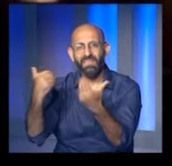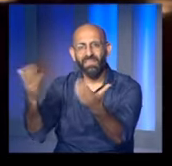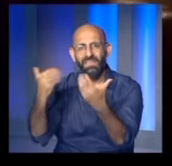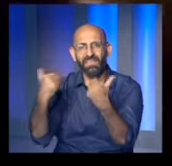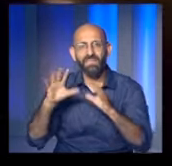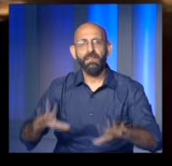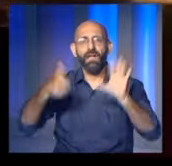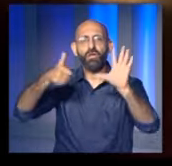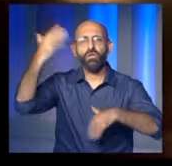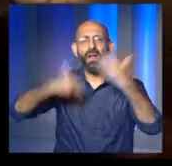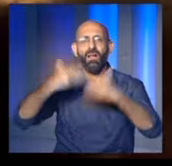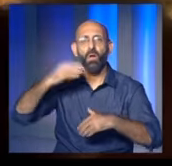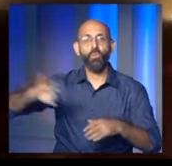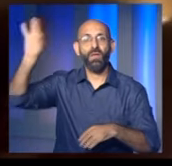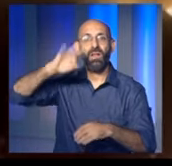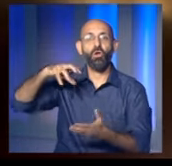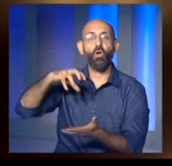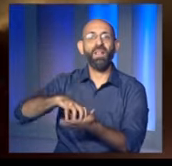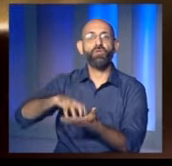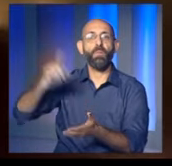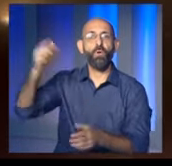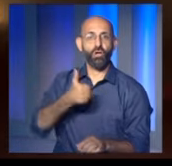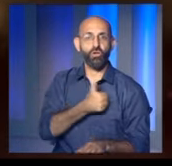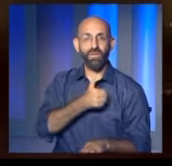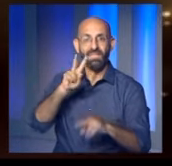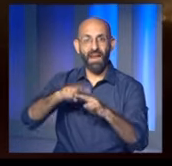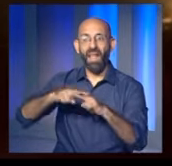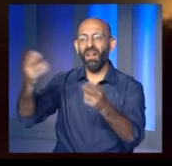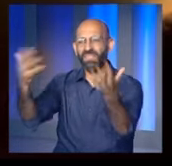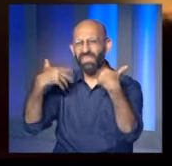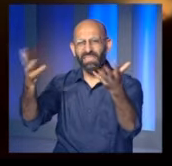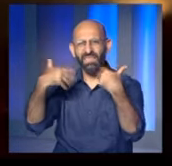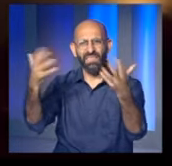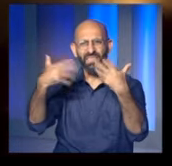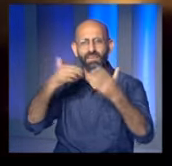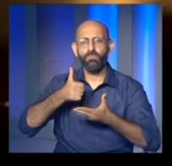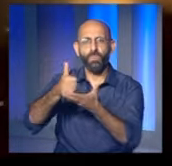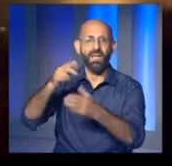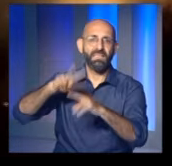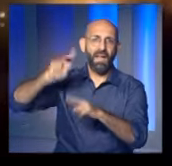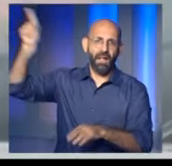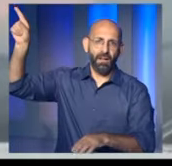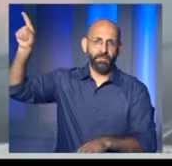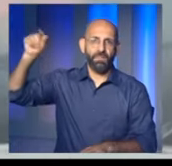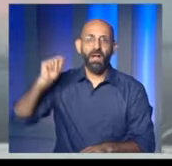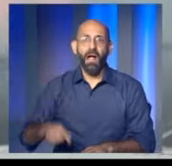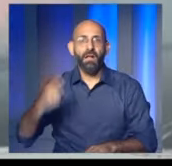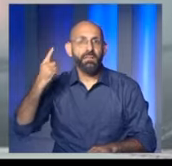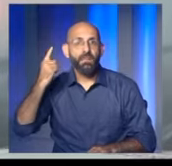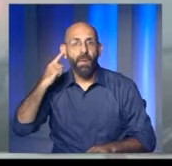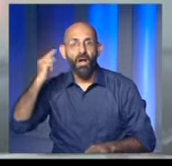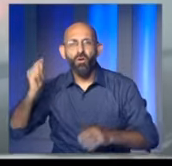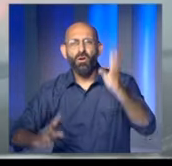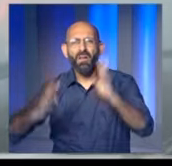استقبل 16 مصابا جراء حرائق كريات شمونة، بينهم 7 جنود من جيش العدو. واشتعلت